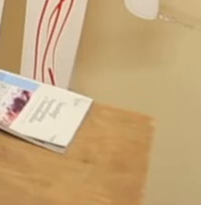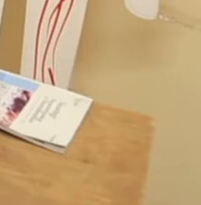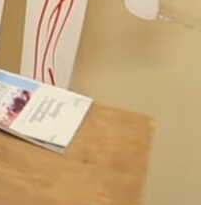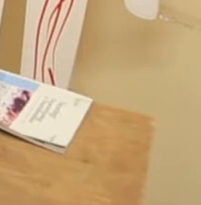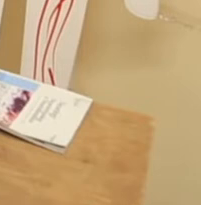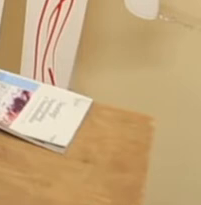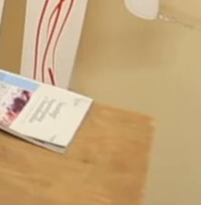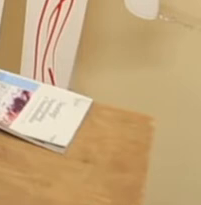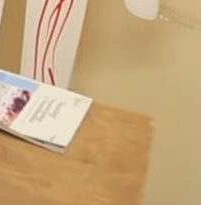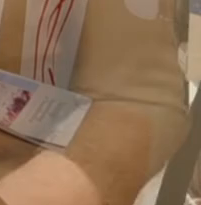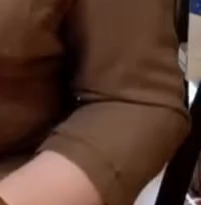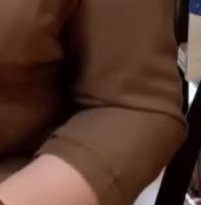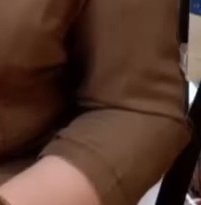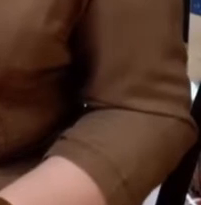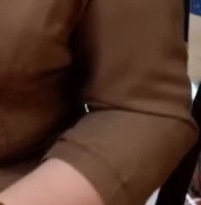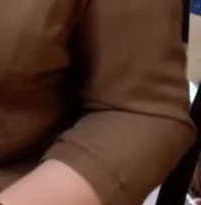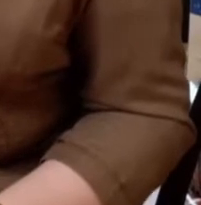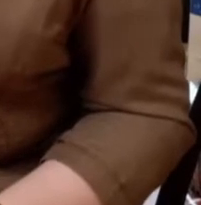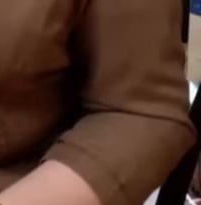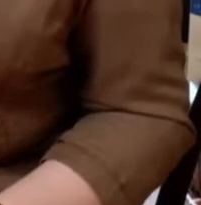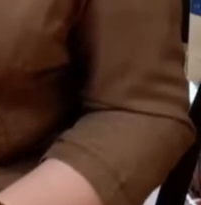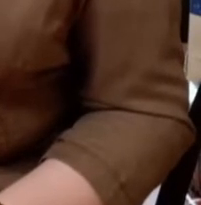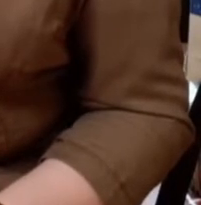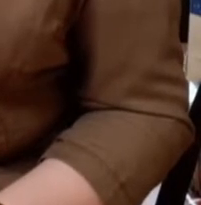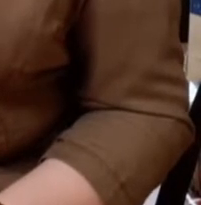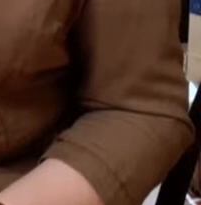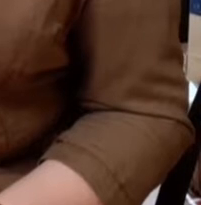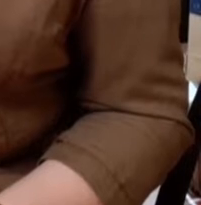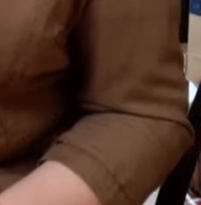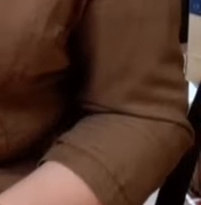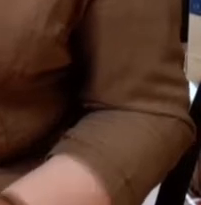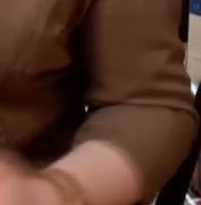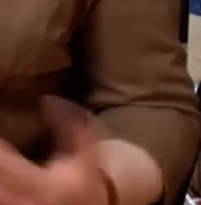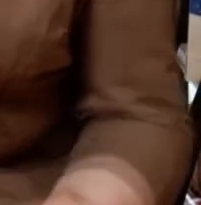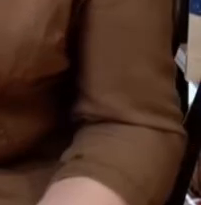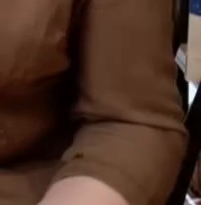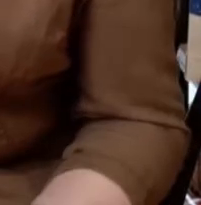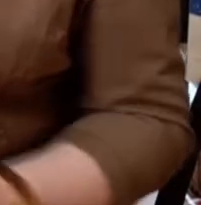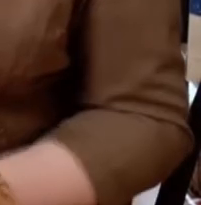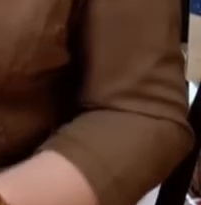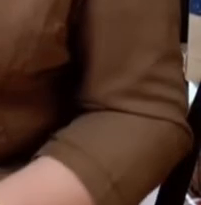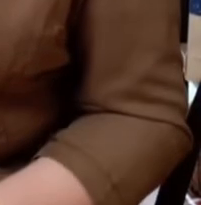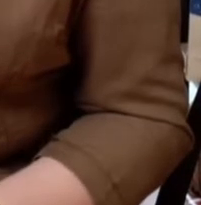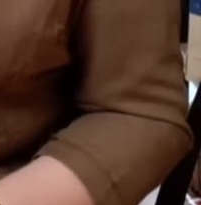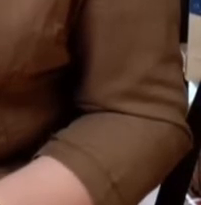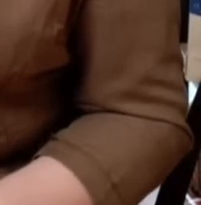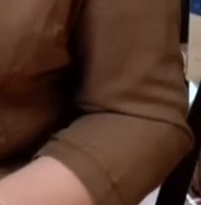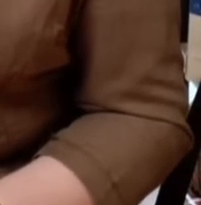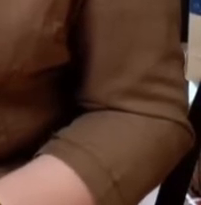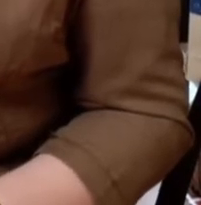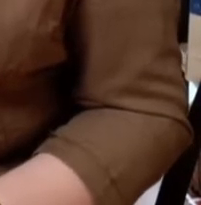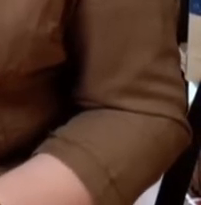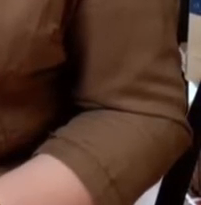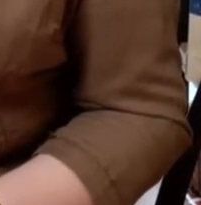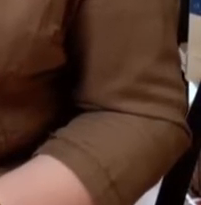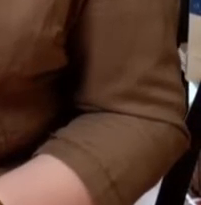სისხლში, ანუ გლუკოზის დონე სისხლში. ეს იმას ნიშნავს, რომ ყველა ფაქტორი მისი ცხოვრების წესიდან მისადაგებული უნდა იყოს სწორედ ამ მომცანესთან